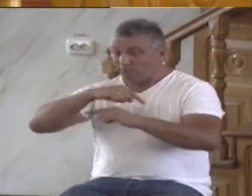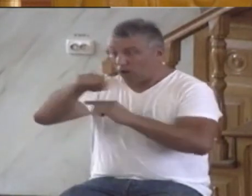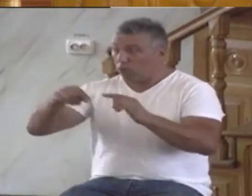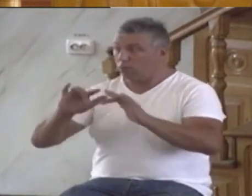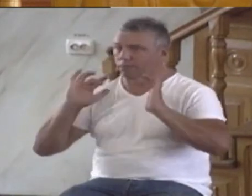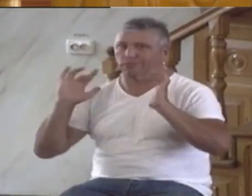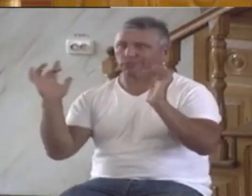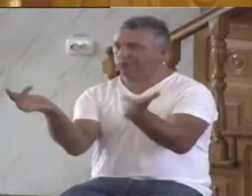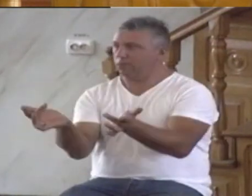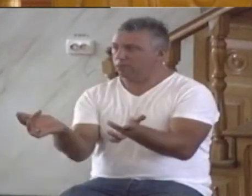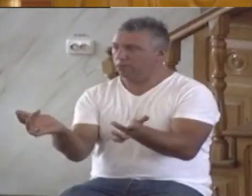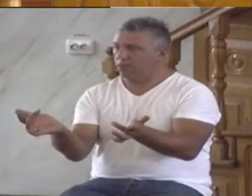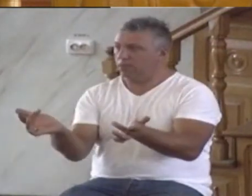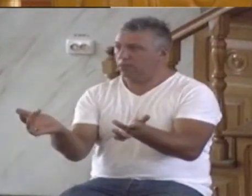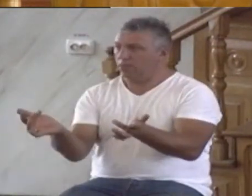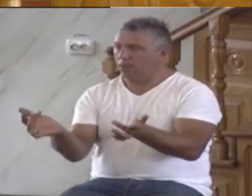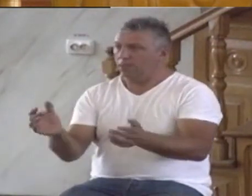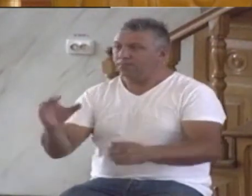Саранча.